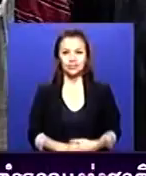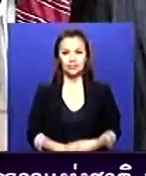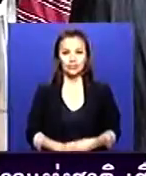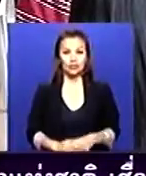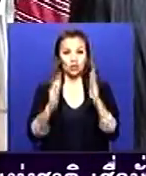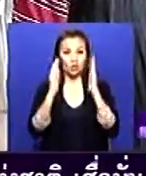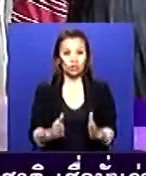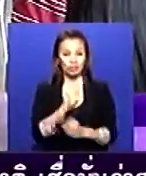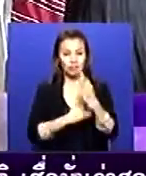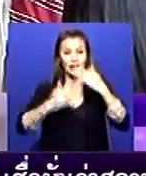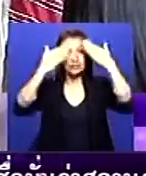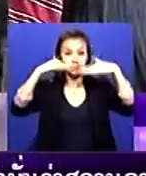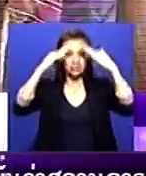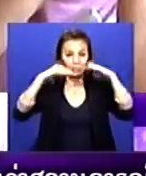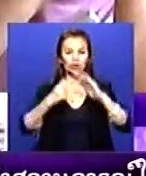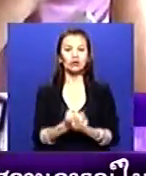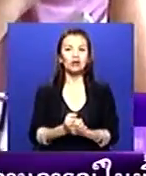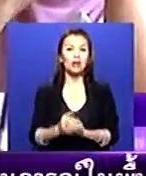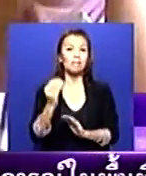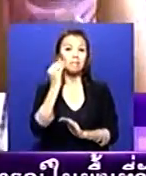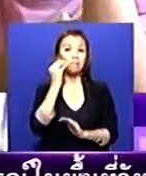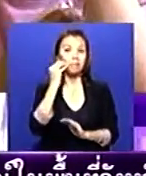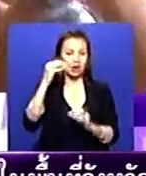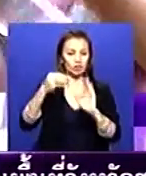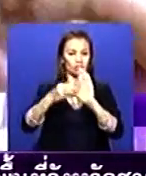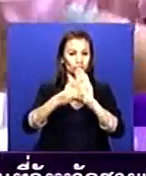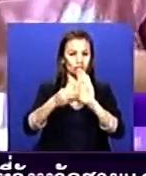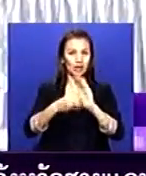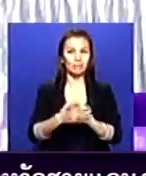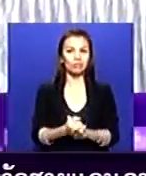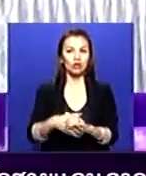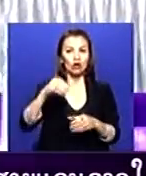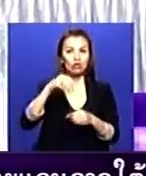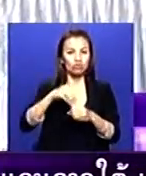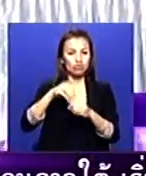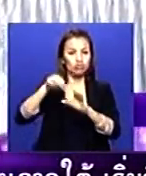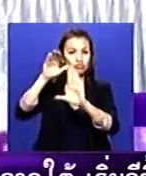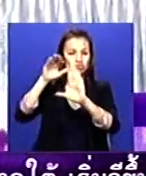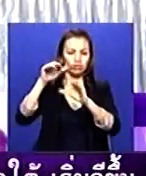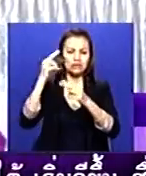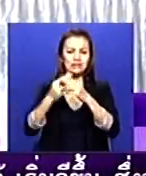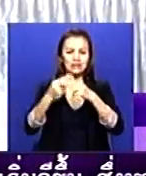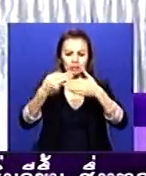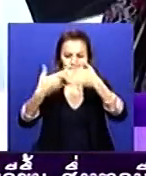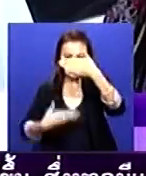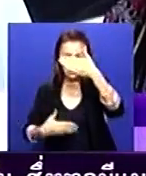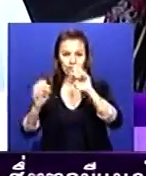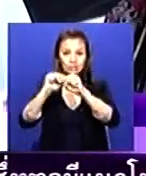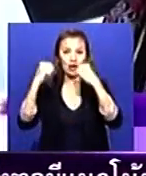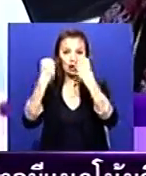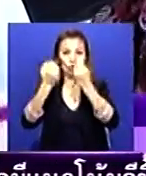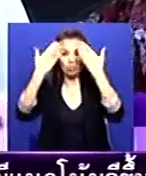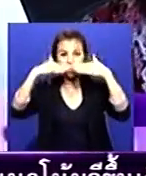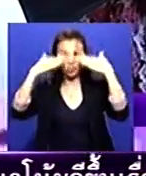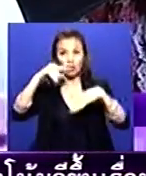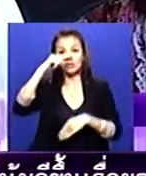ผู้พิการทางสายตาที่มีภูมิลำเนาอยู่ในกรุงเทพมหานครที่ลงทะเบียนกับสมาคมคนตาบอดแห่งประเทศไทยและมีสิทธิ์เลือกตั้